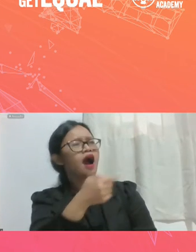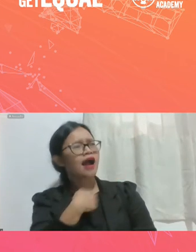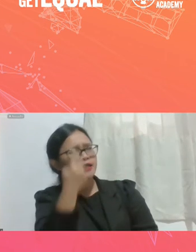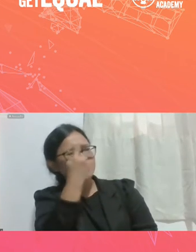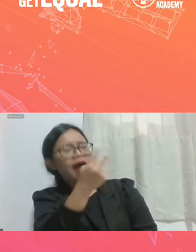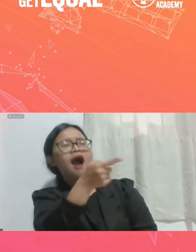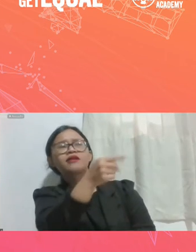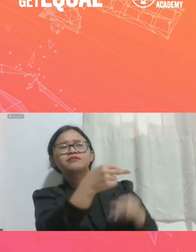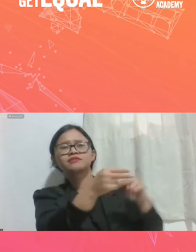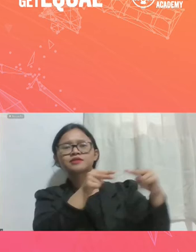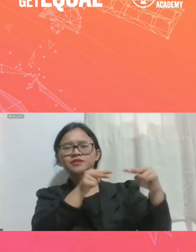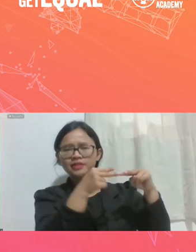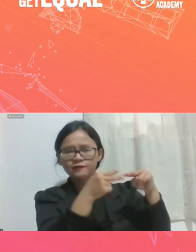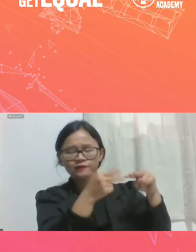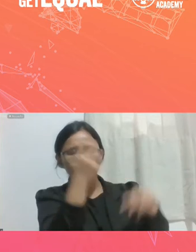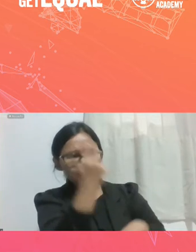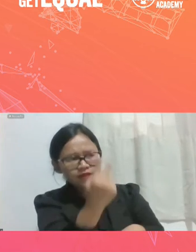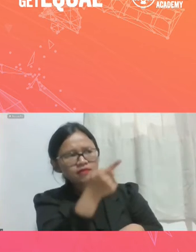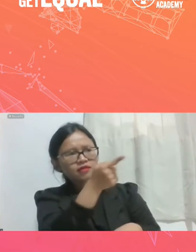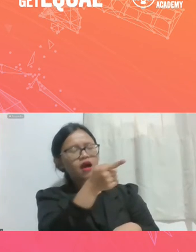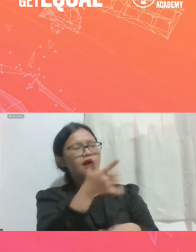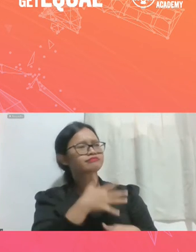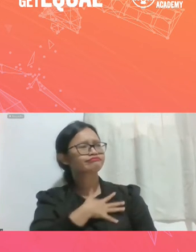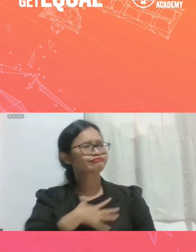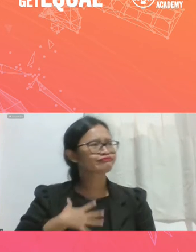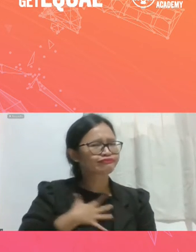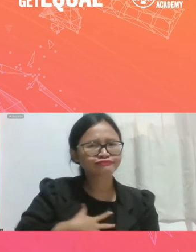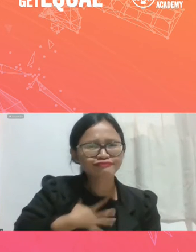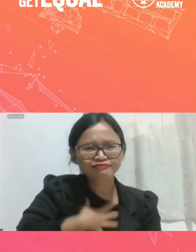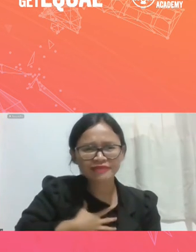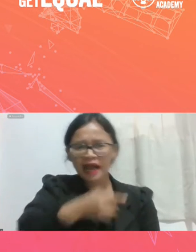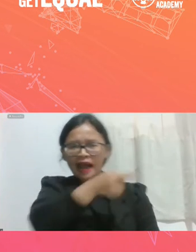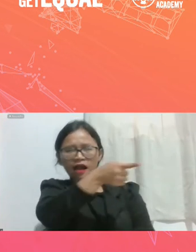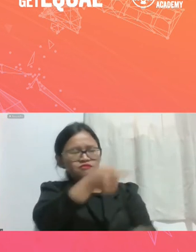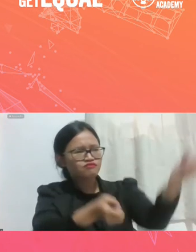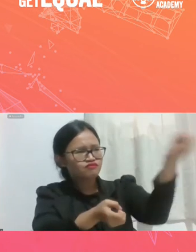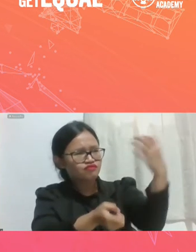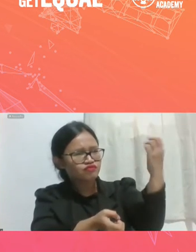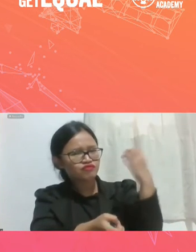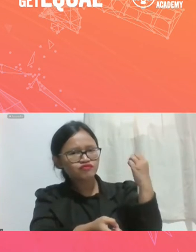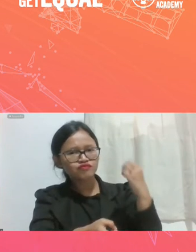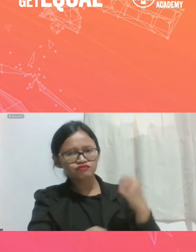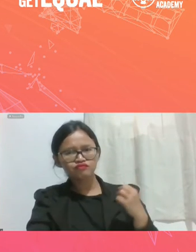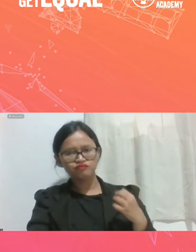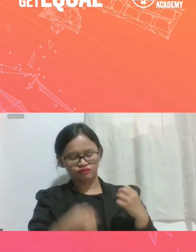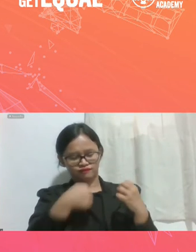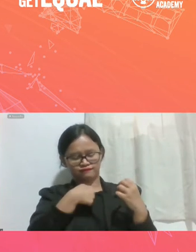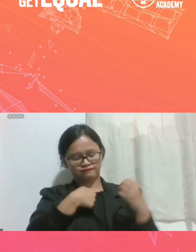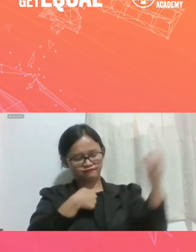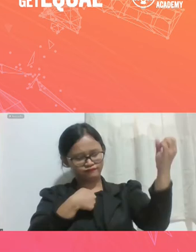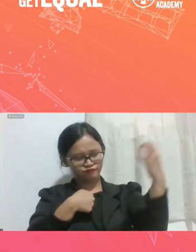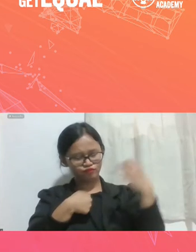saya senang karena kegelisahan yang Patricia ungkapkan di